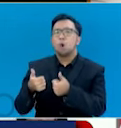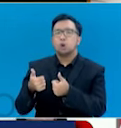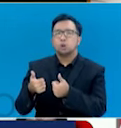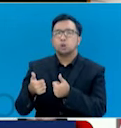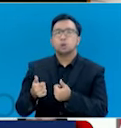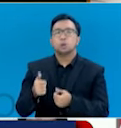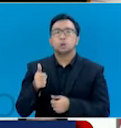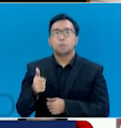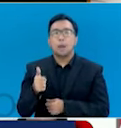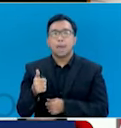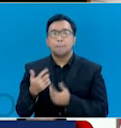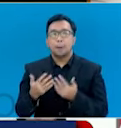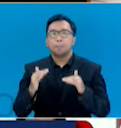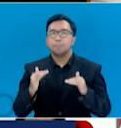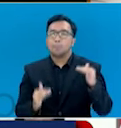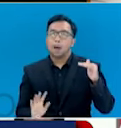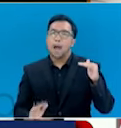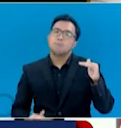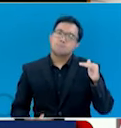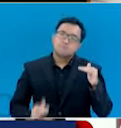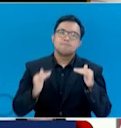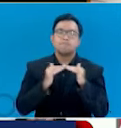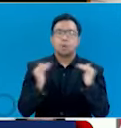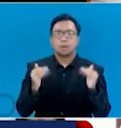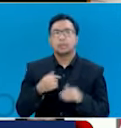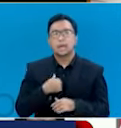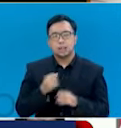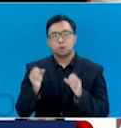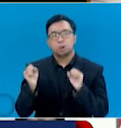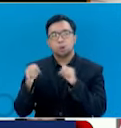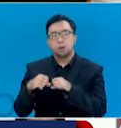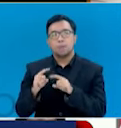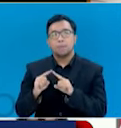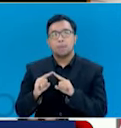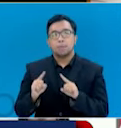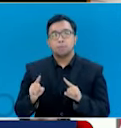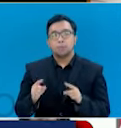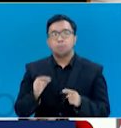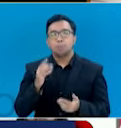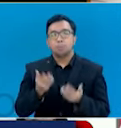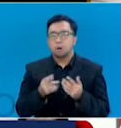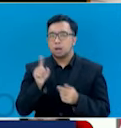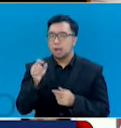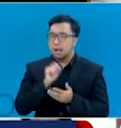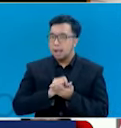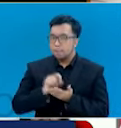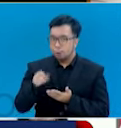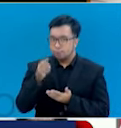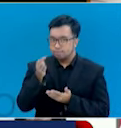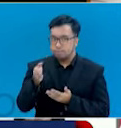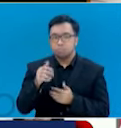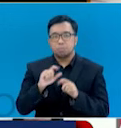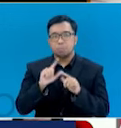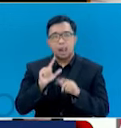ketimpangan digital dan sebagainya. Saya sependapat, mungkin ada yang lapor ke Bapak kurang lengkap, saya kira itu mungkin